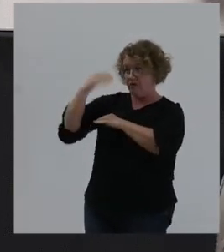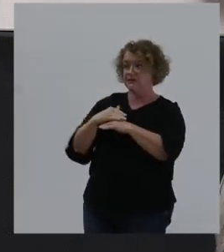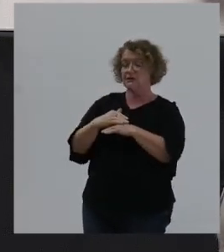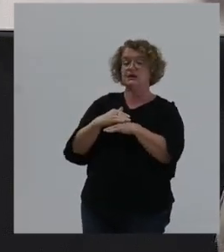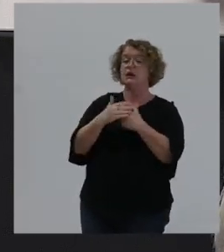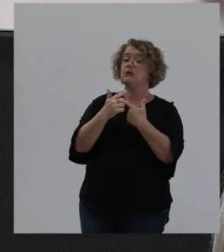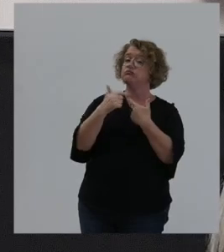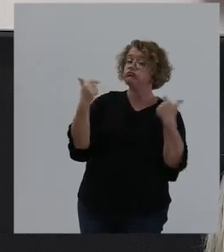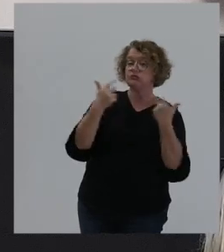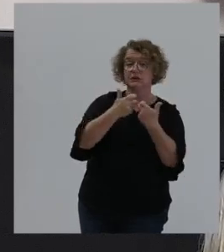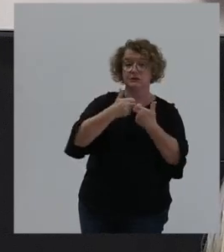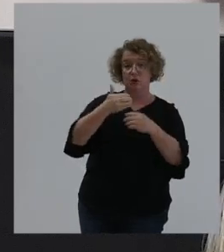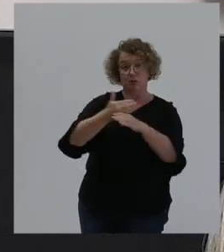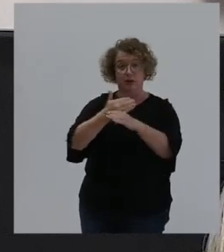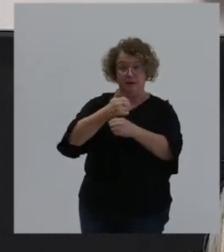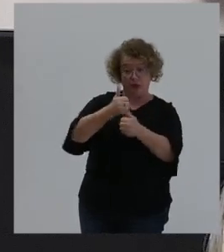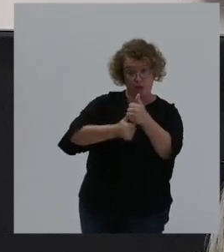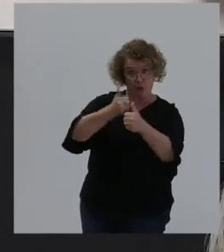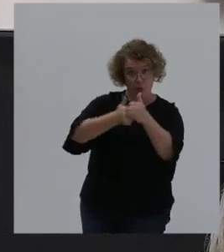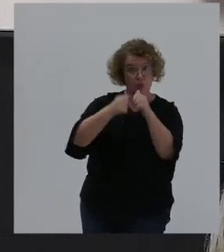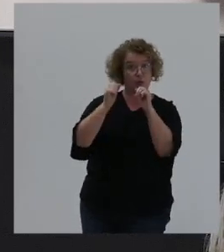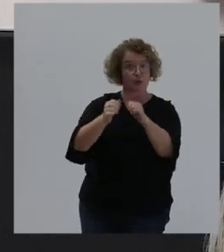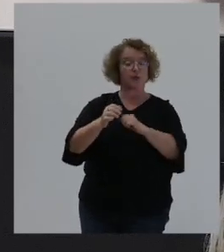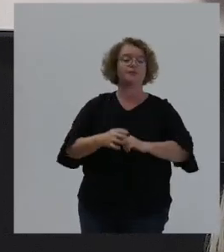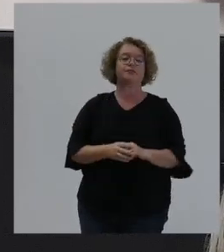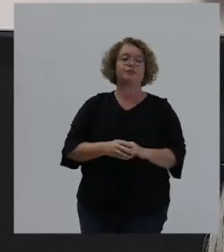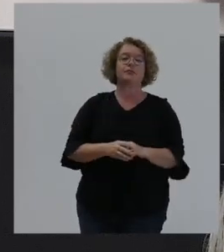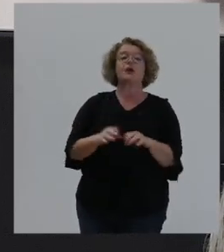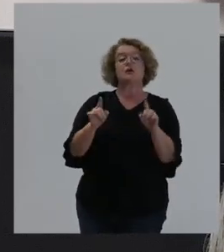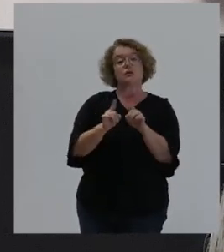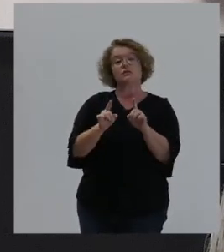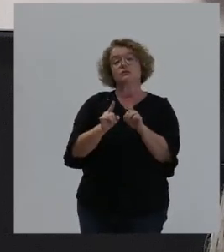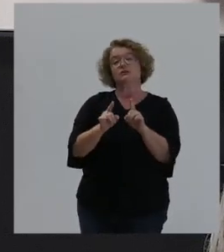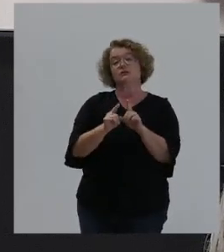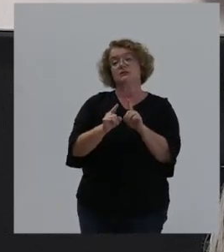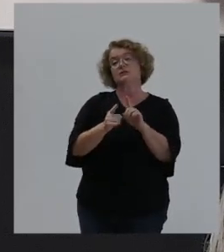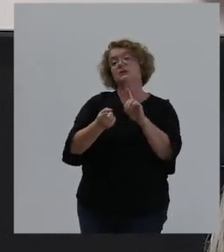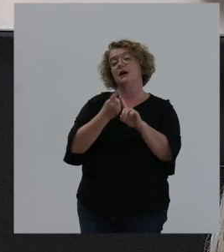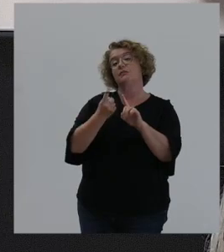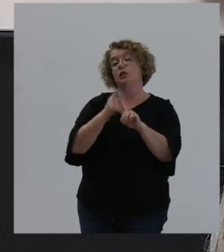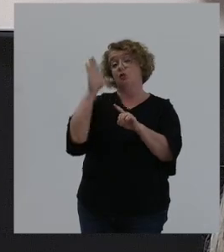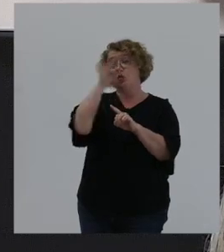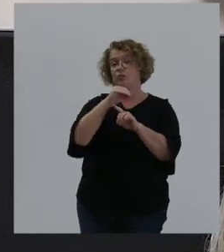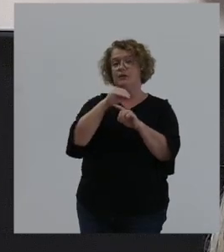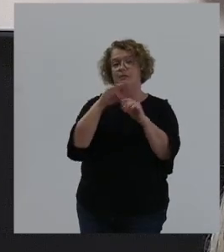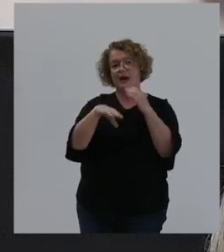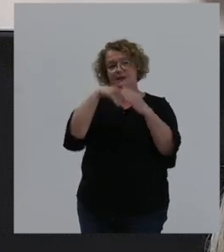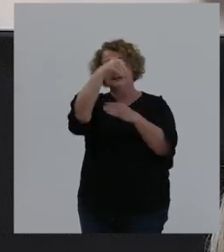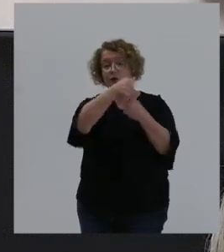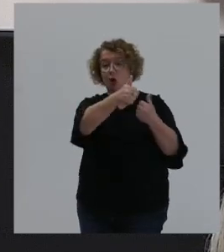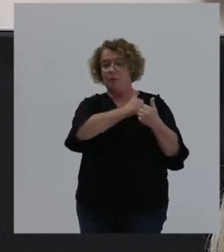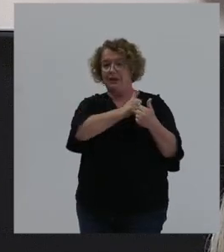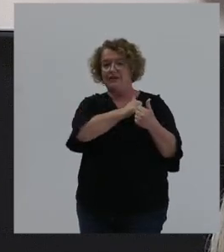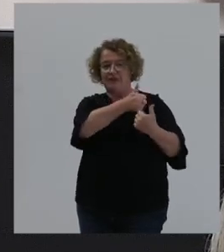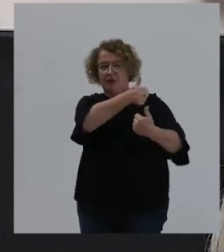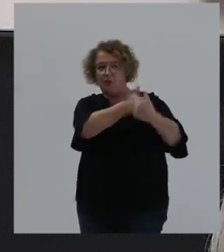formes. Préparation au concours en est une, bien évidemment. Et nous devons faire face à une concurrence du privé et pour lequel nous